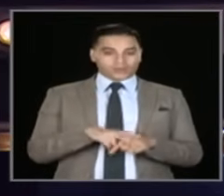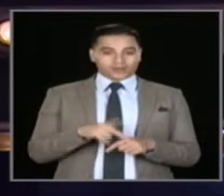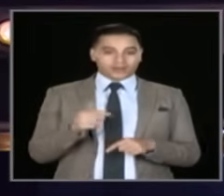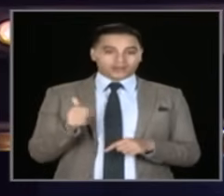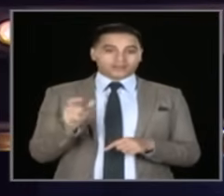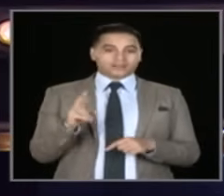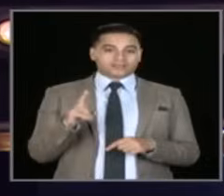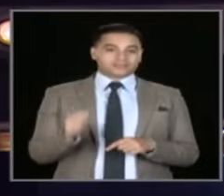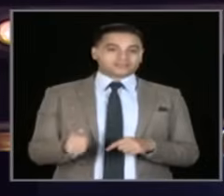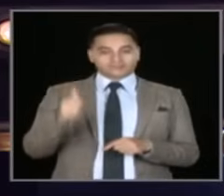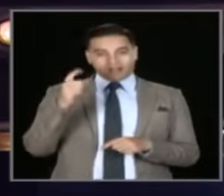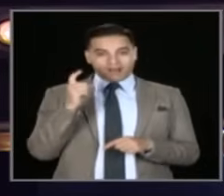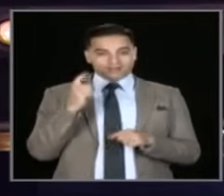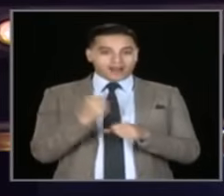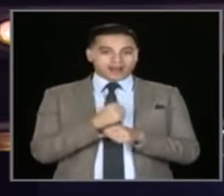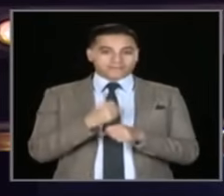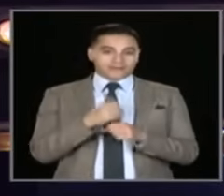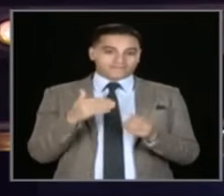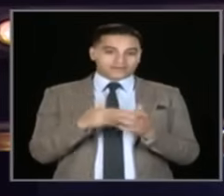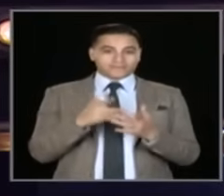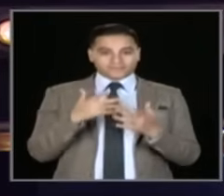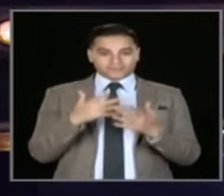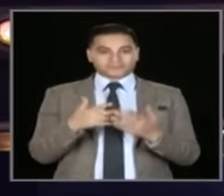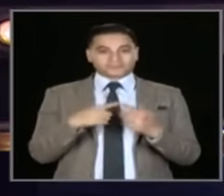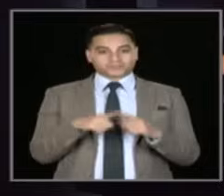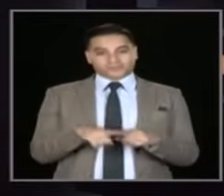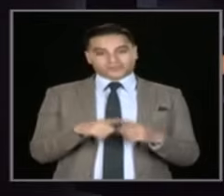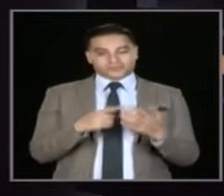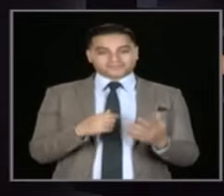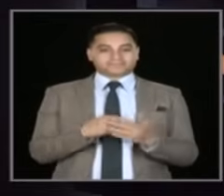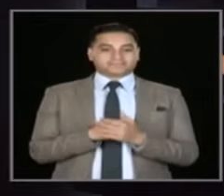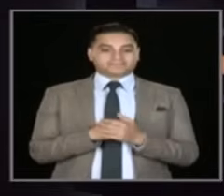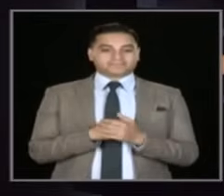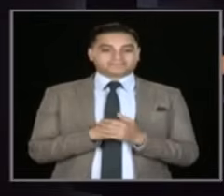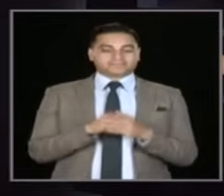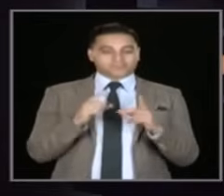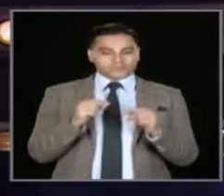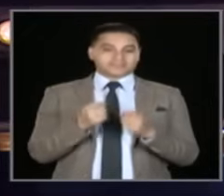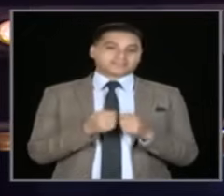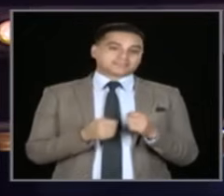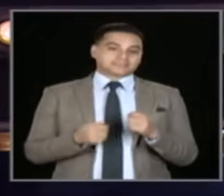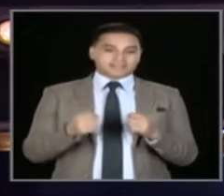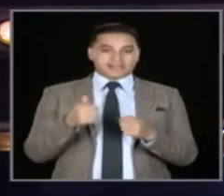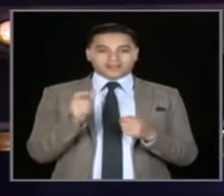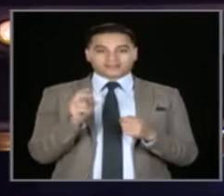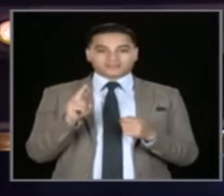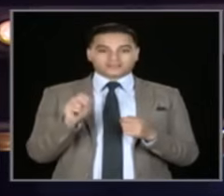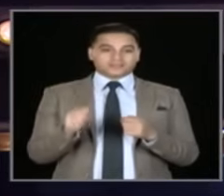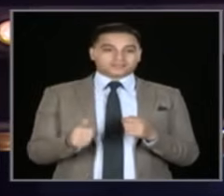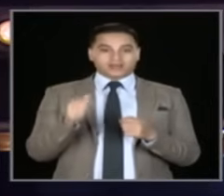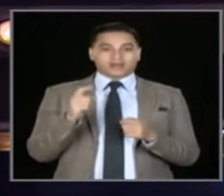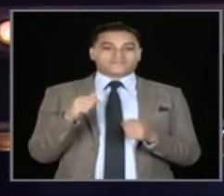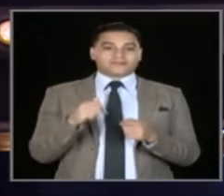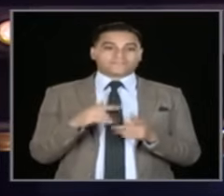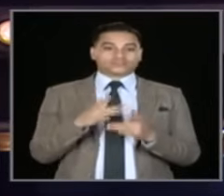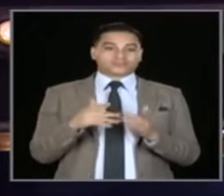الأخيرة أعمالها بقت عظيمة، بقت متألقة. يعني في مسلسل